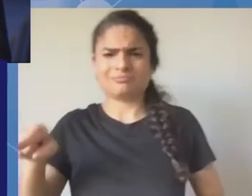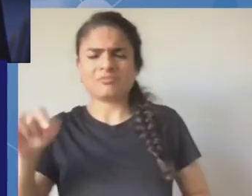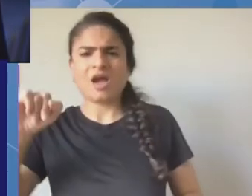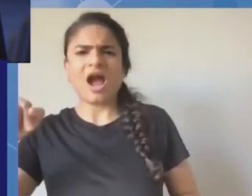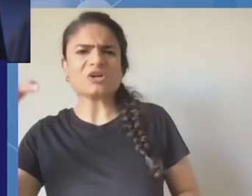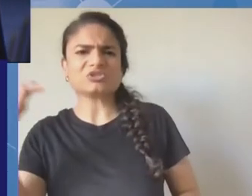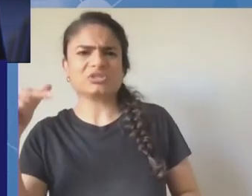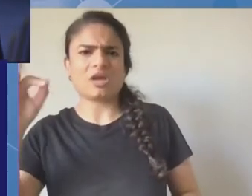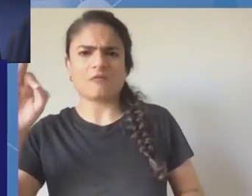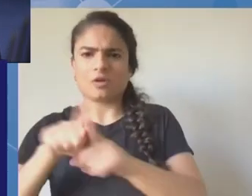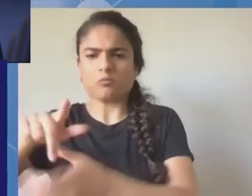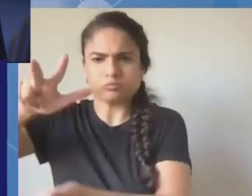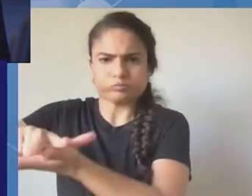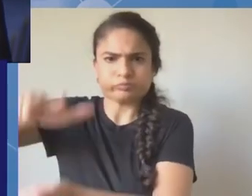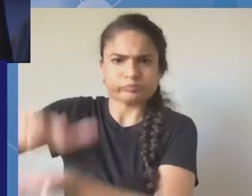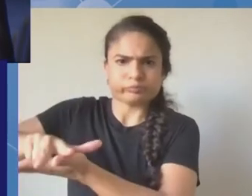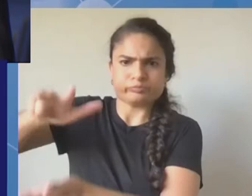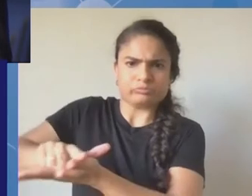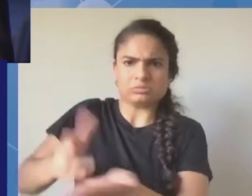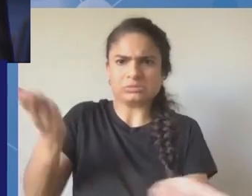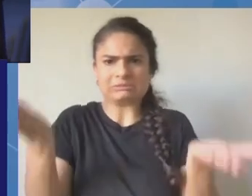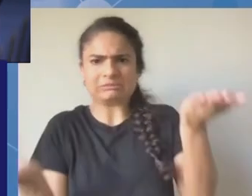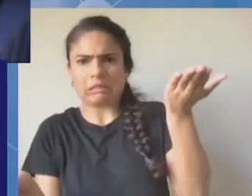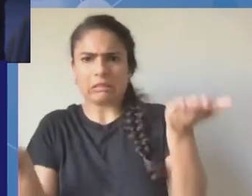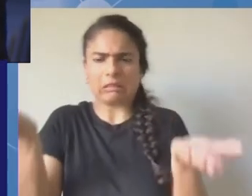于在可能